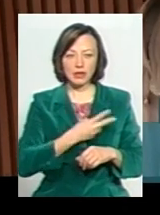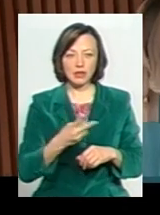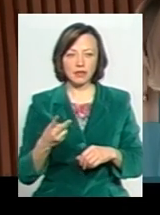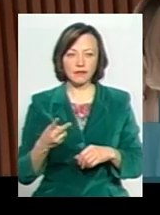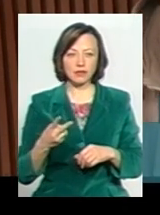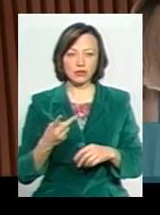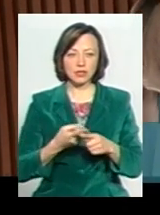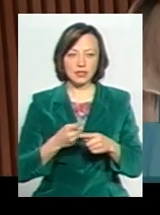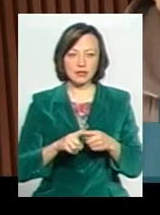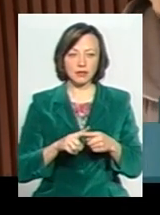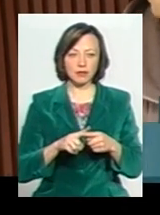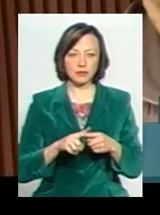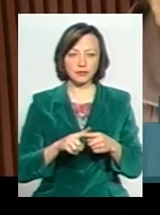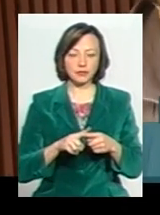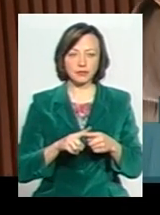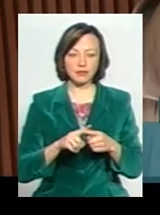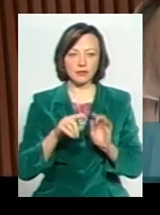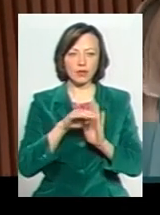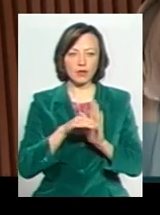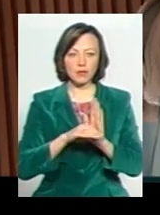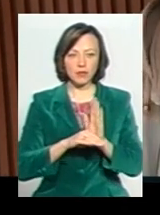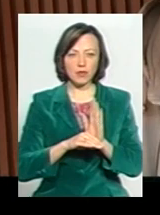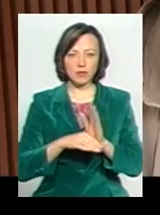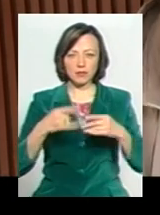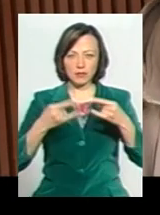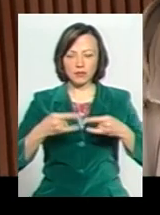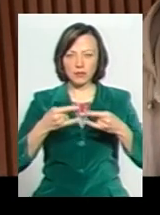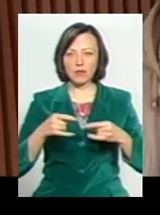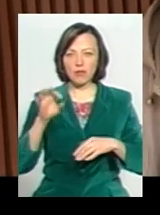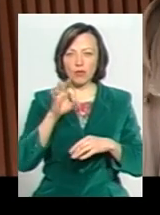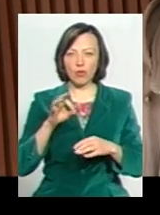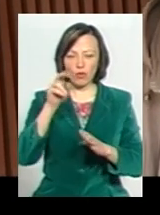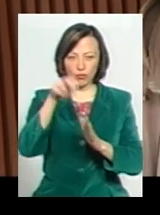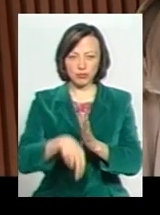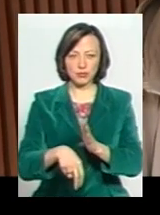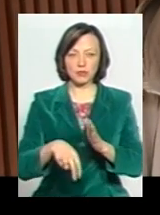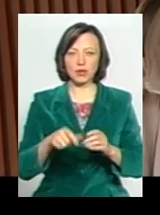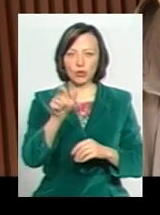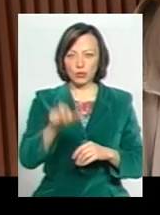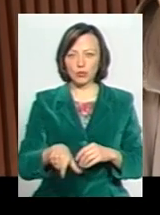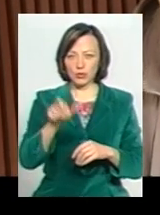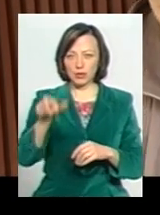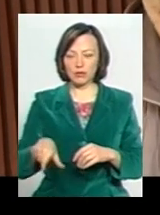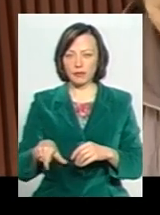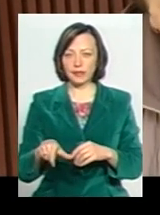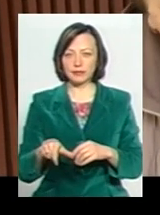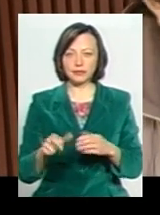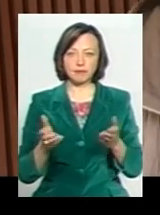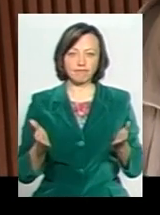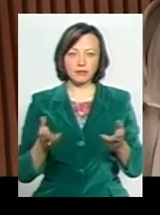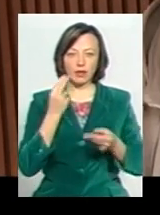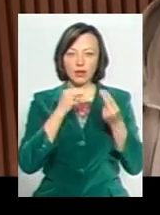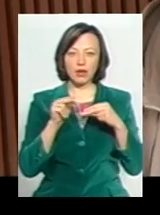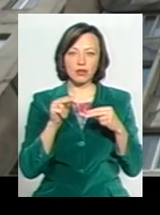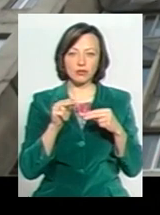дивлячись оці от передачі, да, коли люди обвалюються в тих ліфтах,